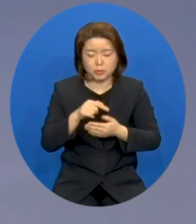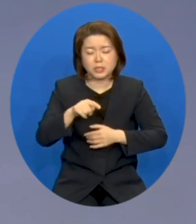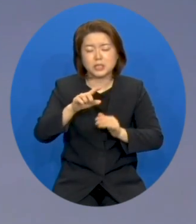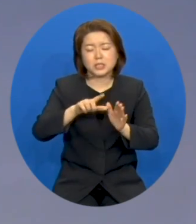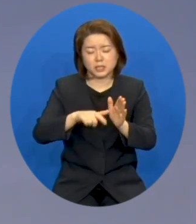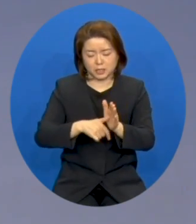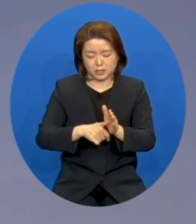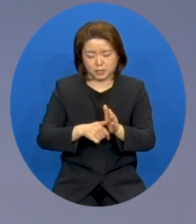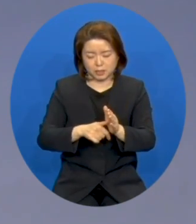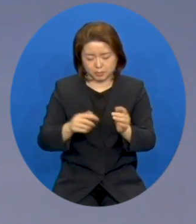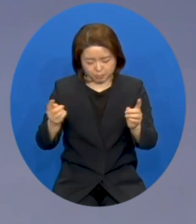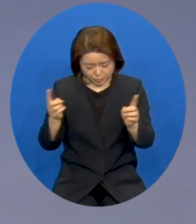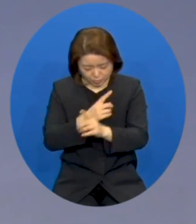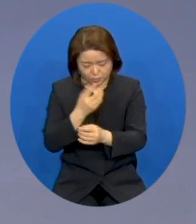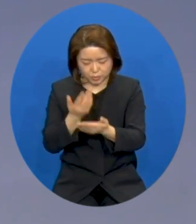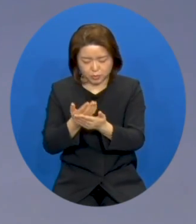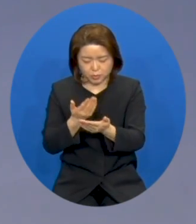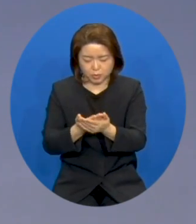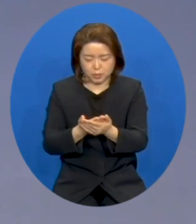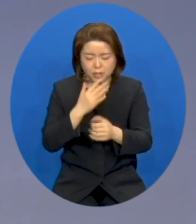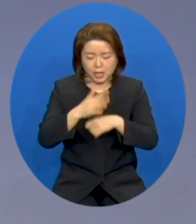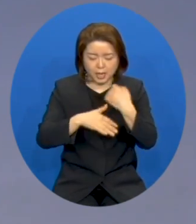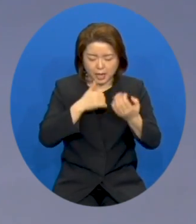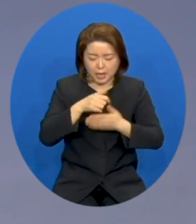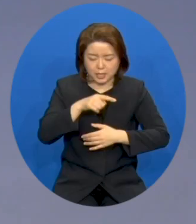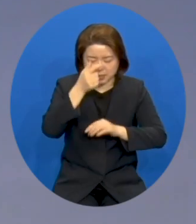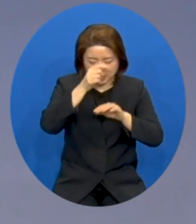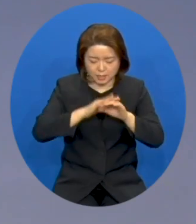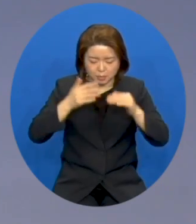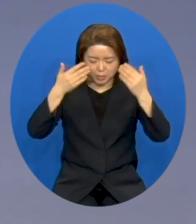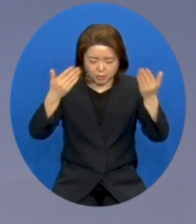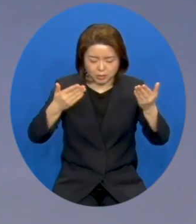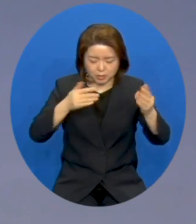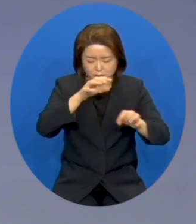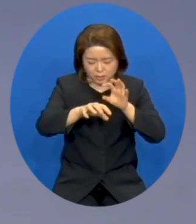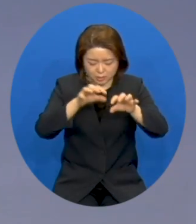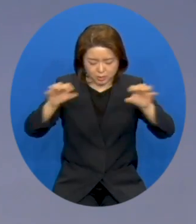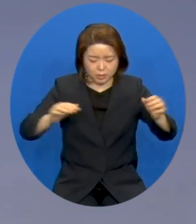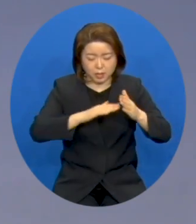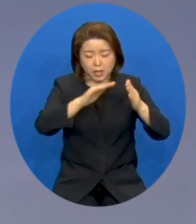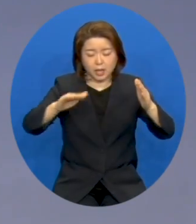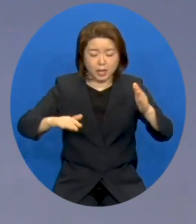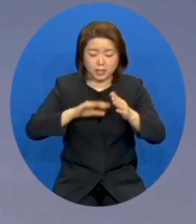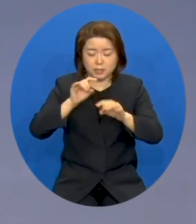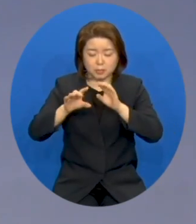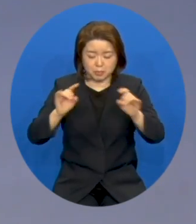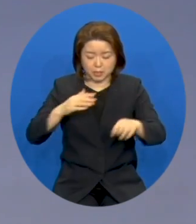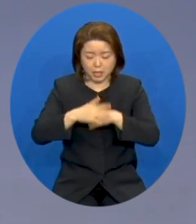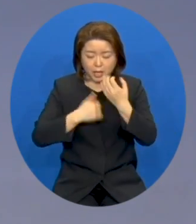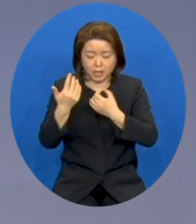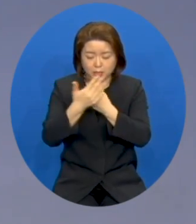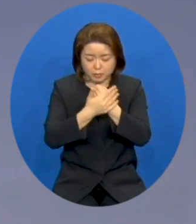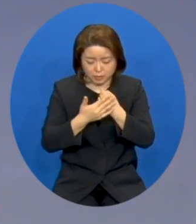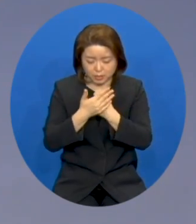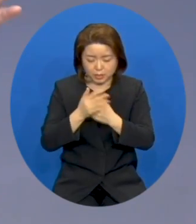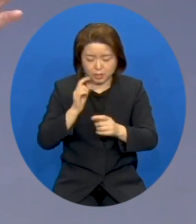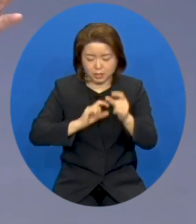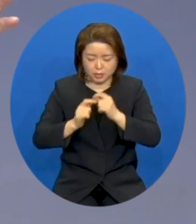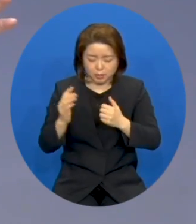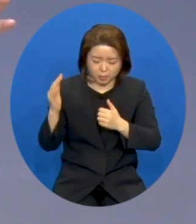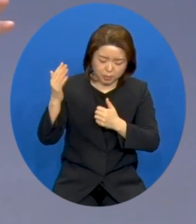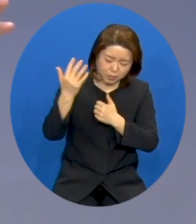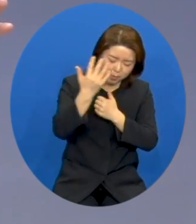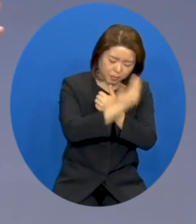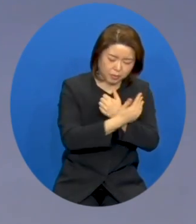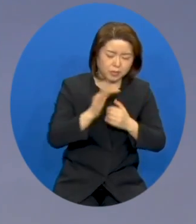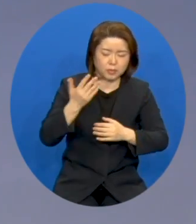시간에 고치소서. 하나님, 이 예배가 드려지는 그 가정에 하나님의 은혜가 덮어지기